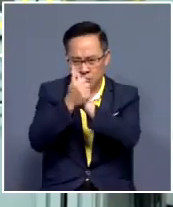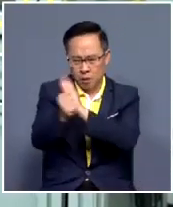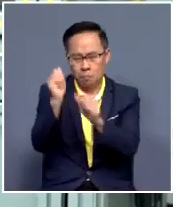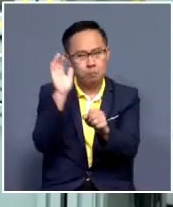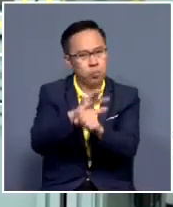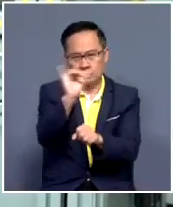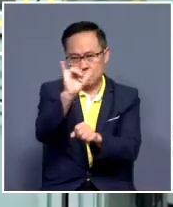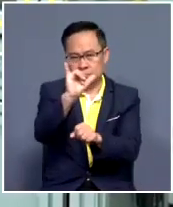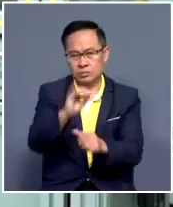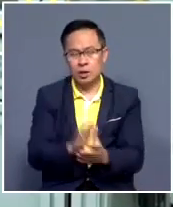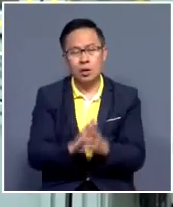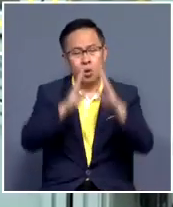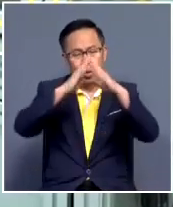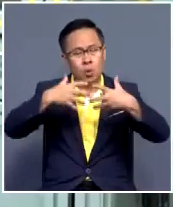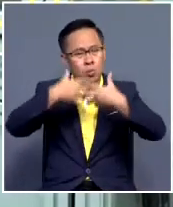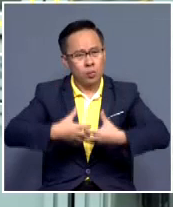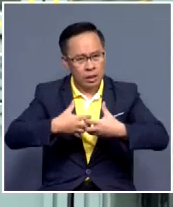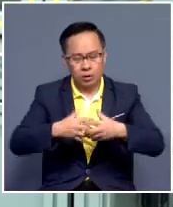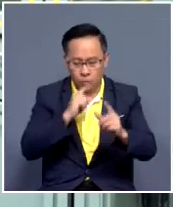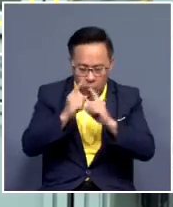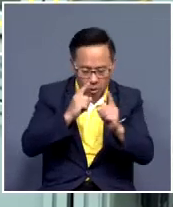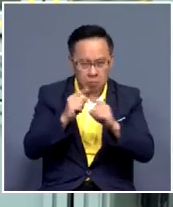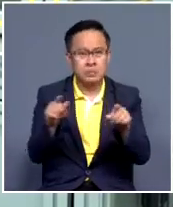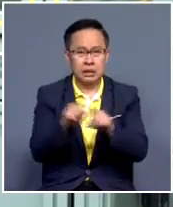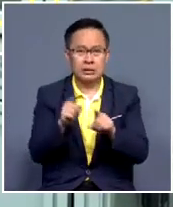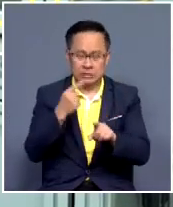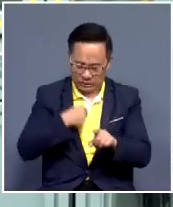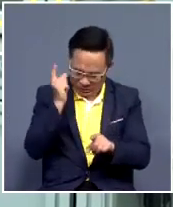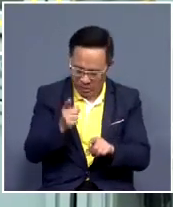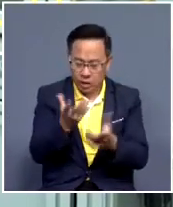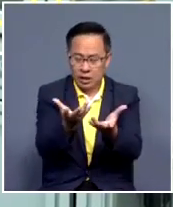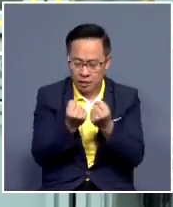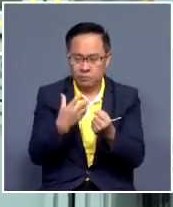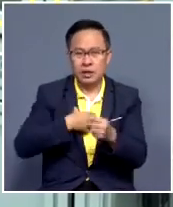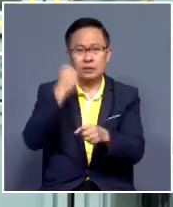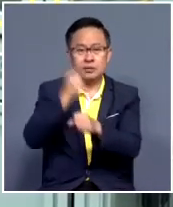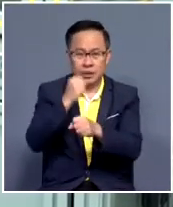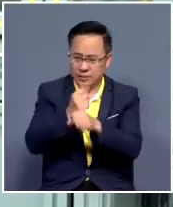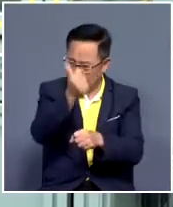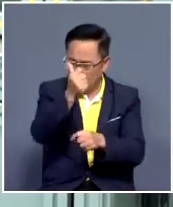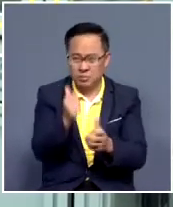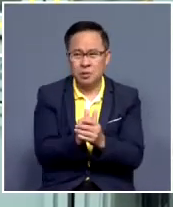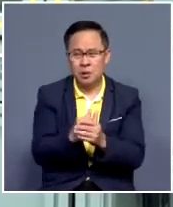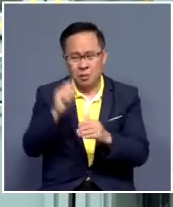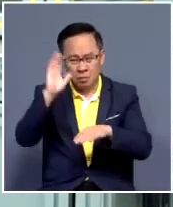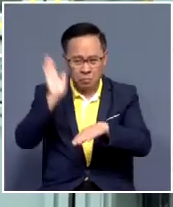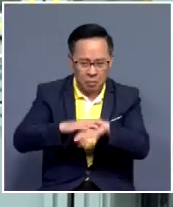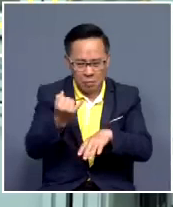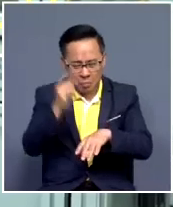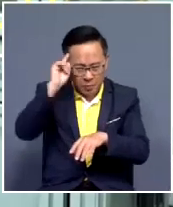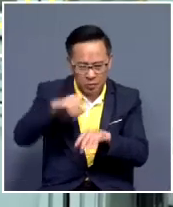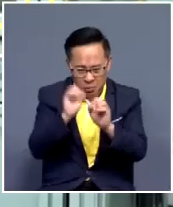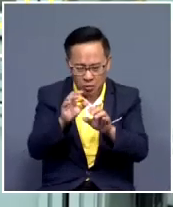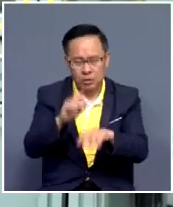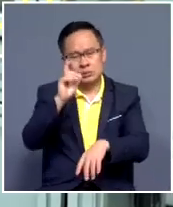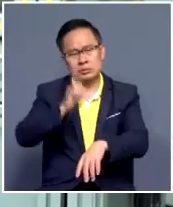ะครับซึ่งทางโรงงานก็มีความคิดเห็นเช่นเดียวกันนะครับว่าโรงงานก็อยากได้คนที่มีทักษะเนี่ยเข้ามาทำงานเลยนะครับทีนี้เราก็เลยมานั่งคิดร่วมกันนะครับโดยท